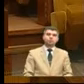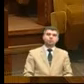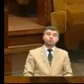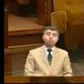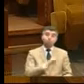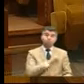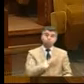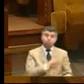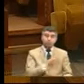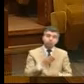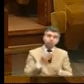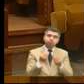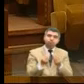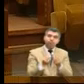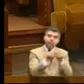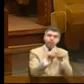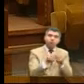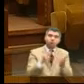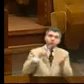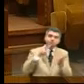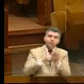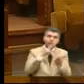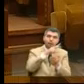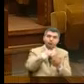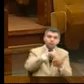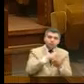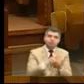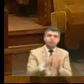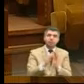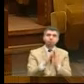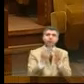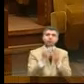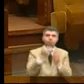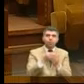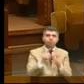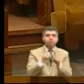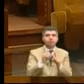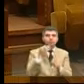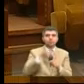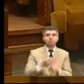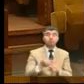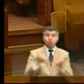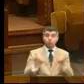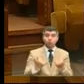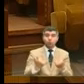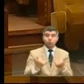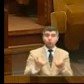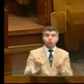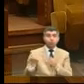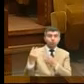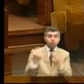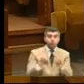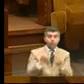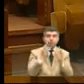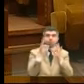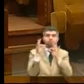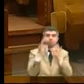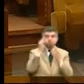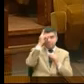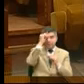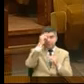معهم كيتبعوا وكيخرج من الباطو ديريكت يشد الطريق ديالو دابا كيجيو المليليه